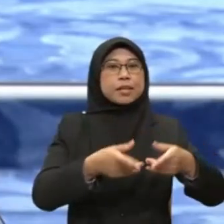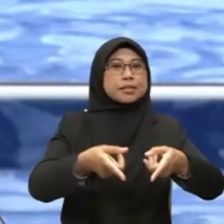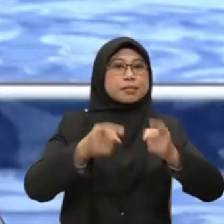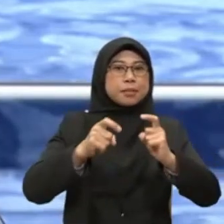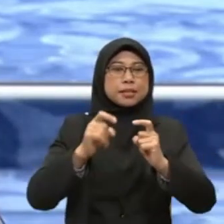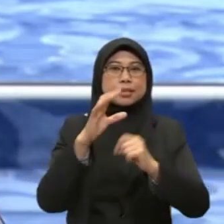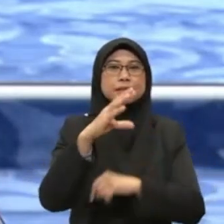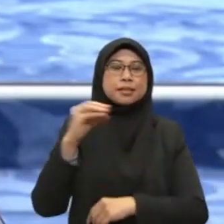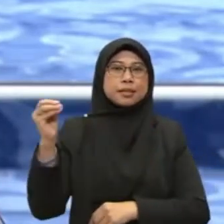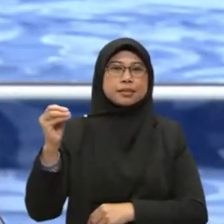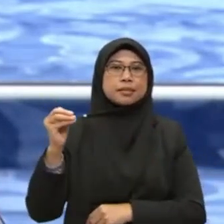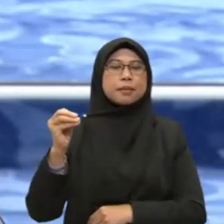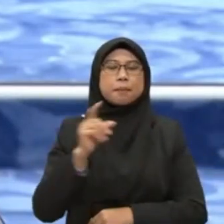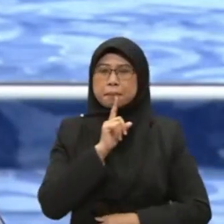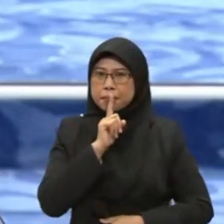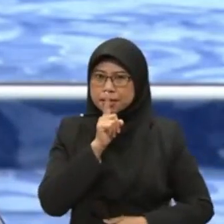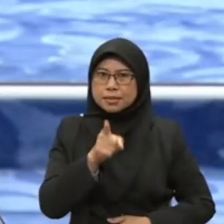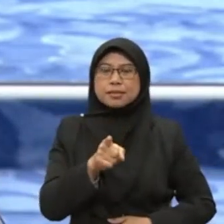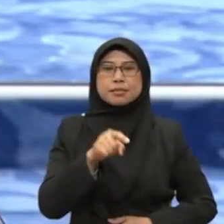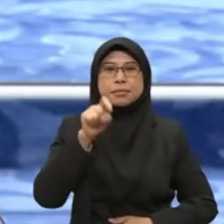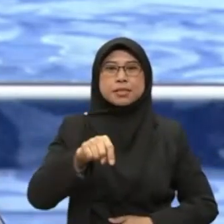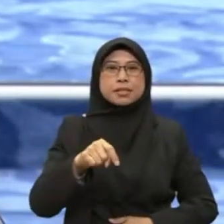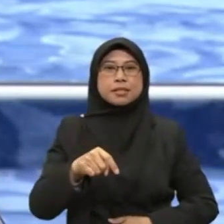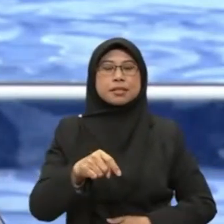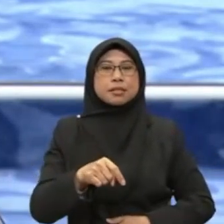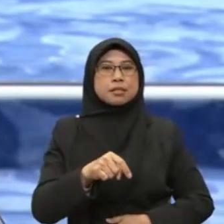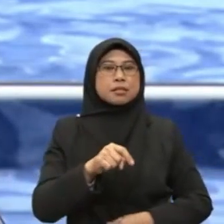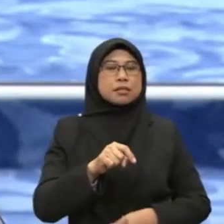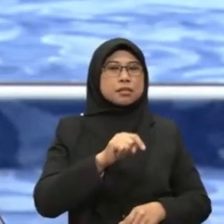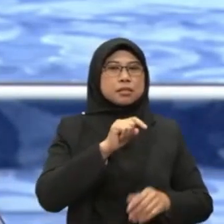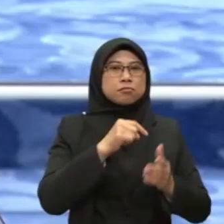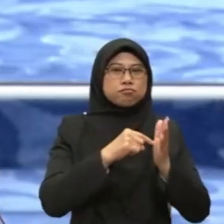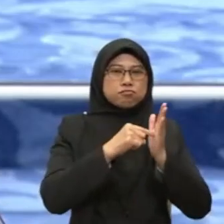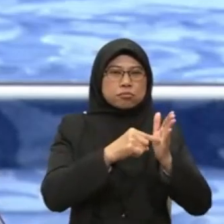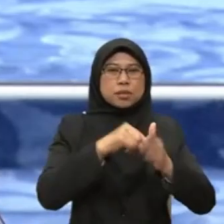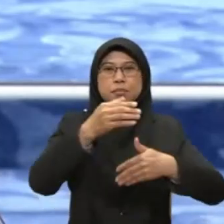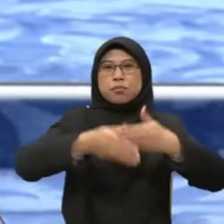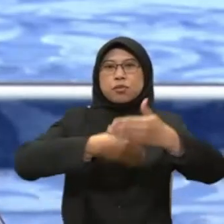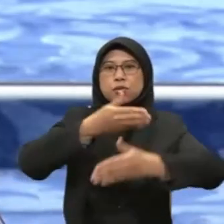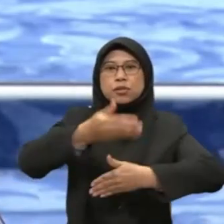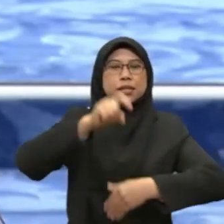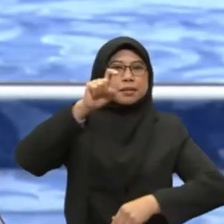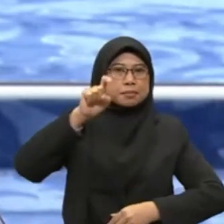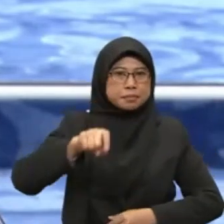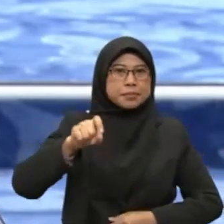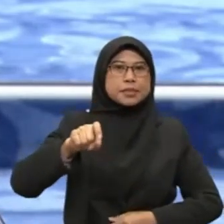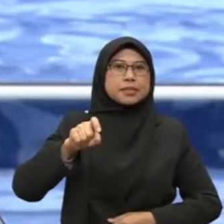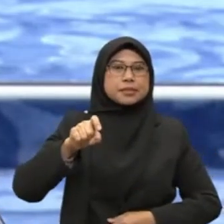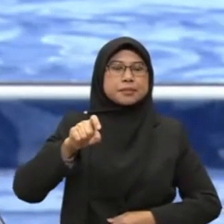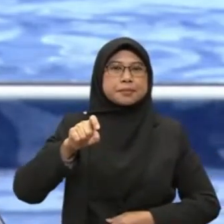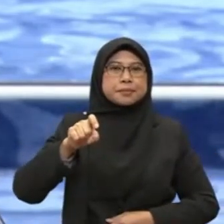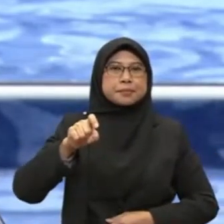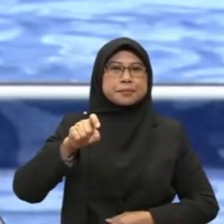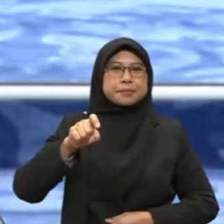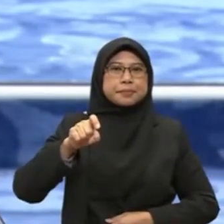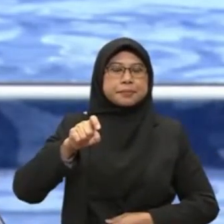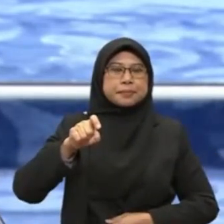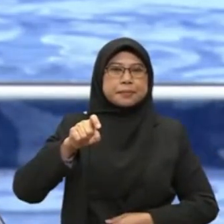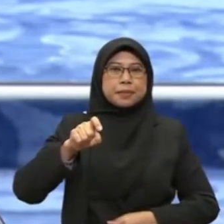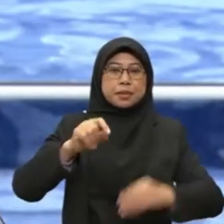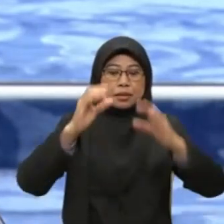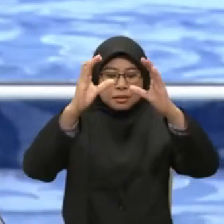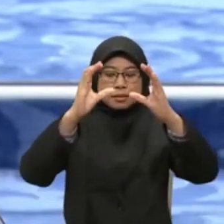di dan tentunya mesti merujuk maknanya proses jatankuasa Ini mesti